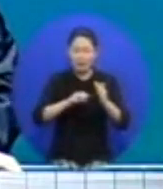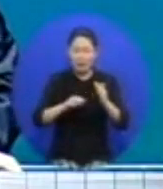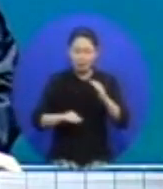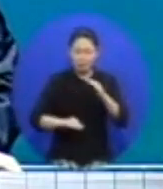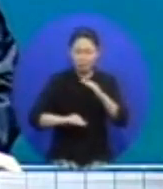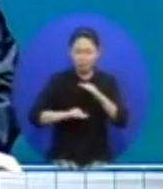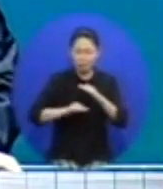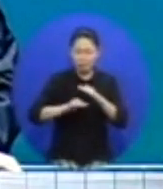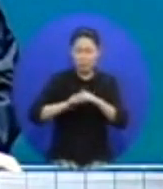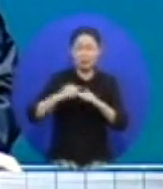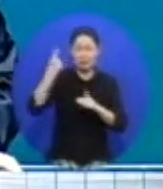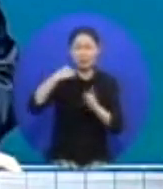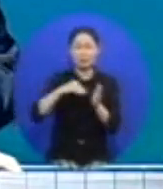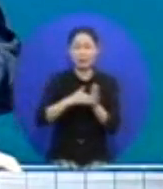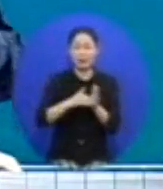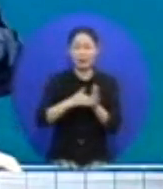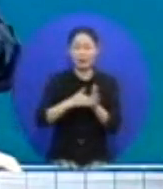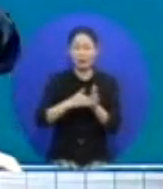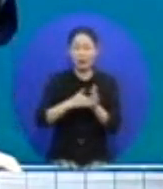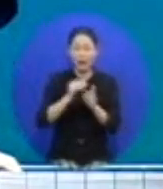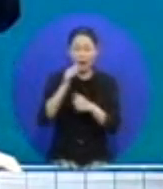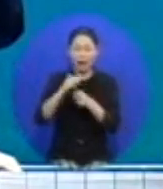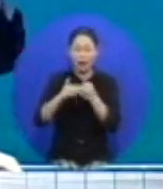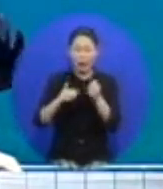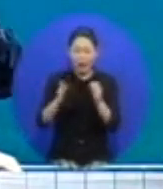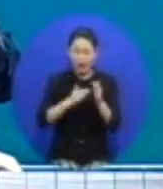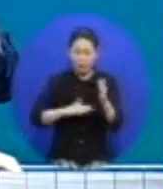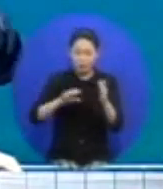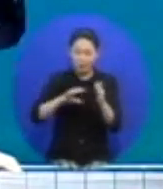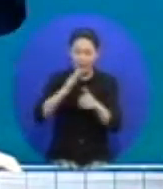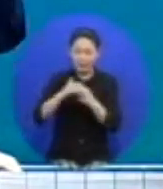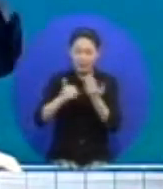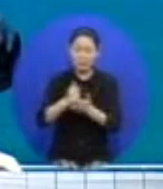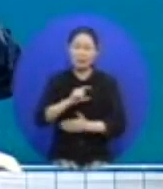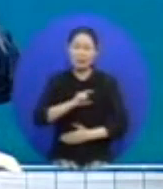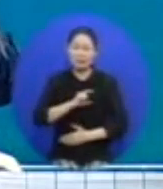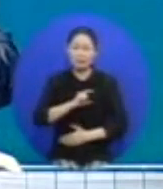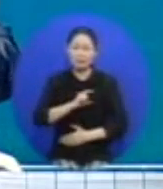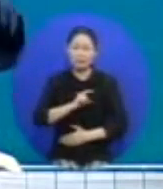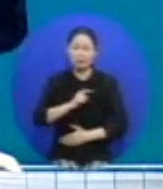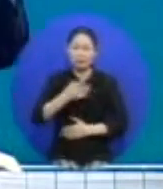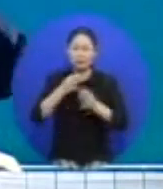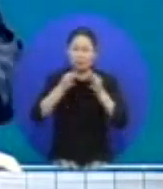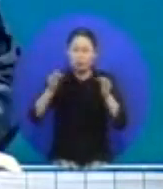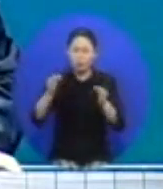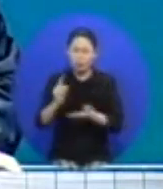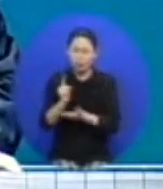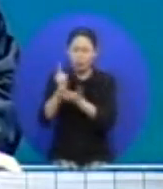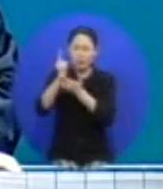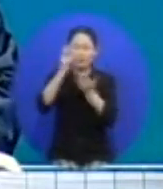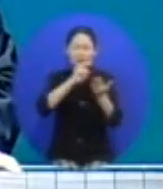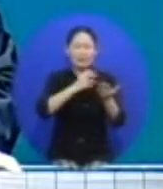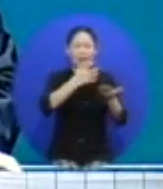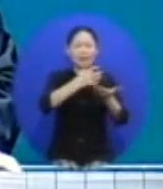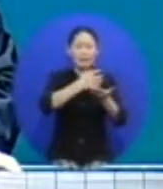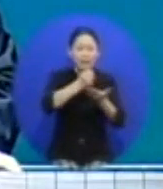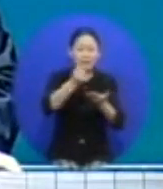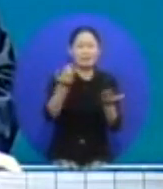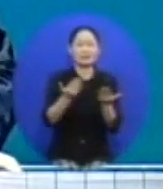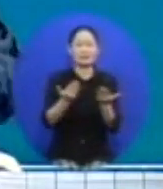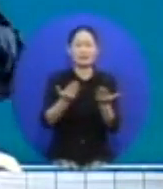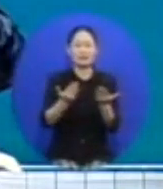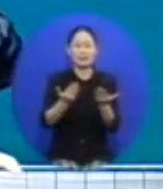거예요 가정에서 하나님의 이름이 불려지고 높임을 받으시고 찬양을 받으시는 일이